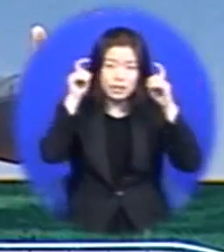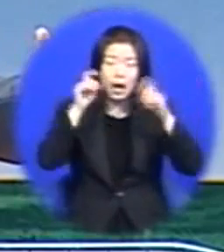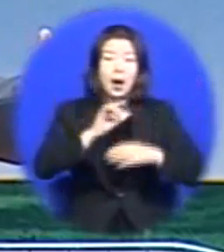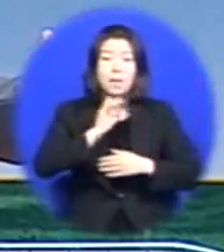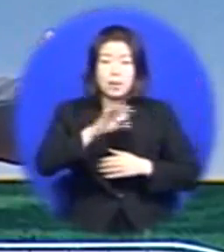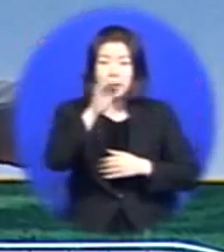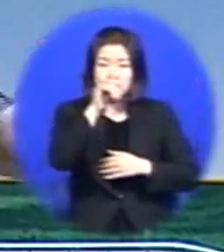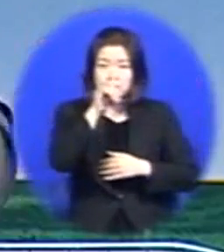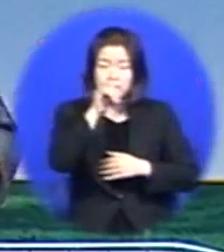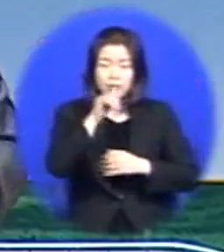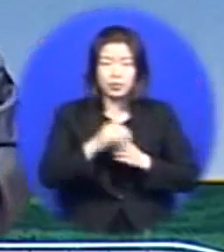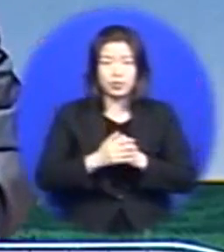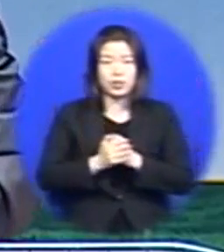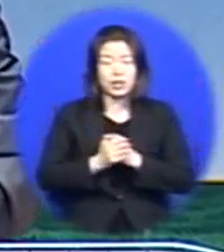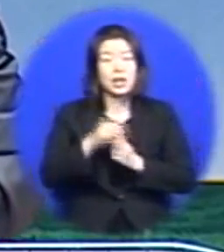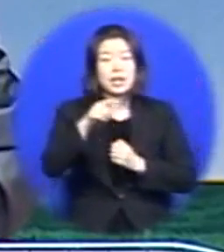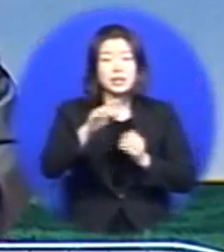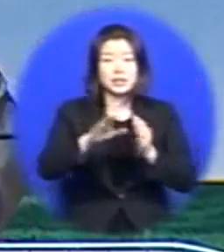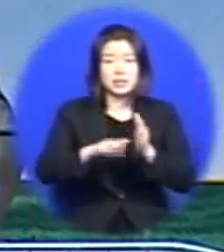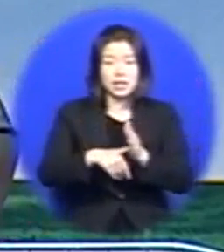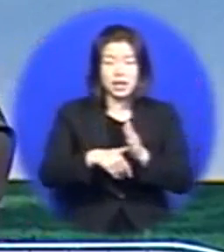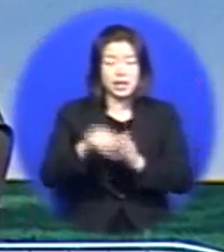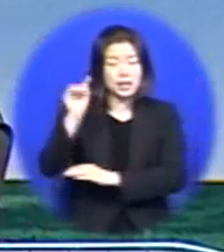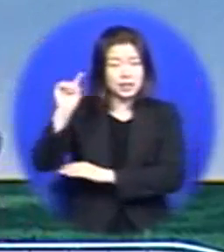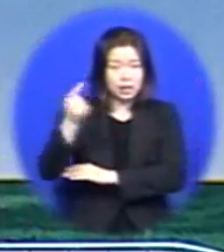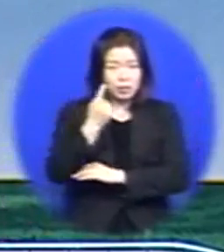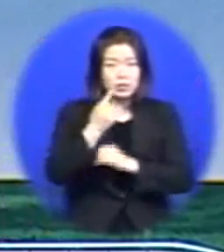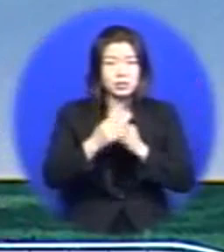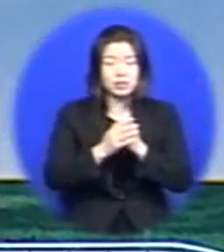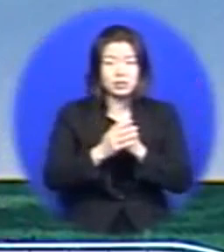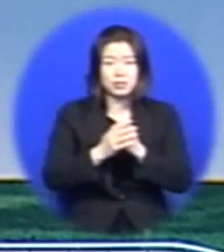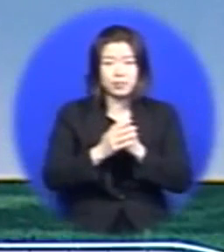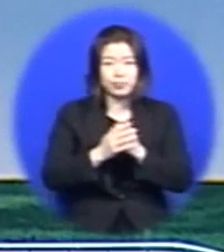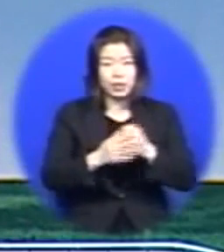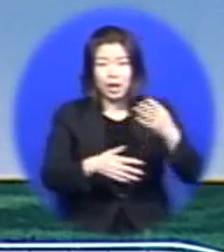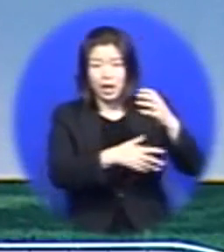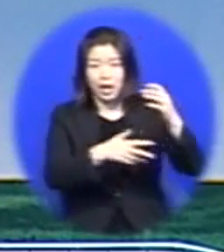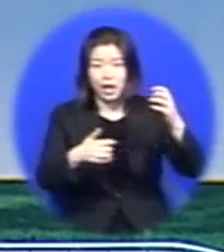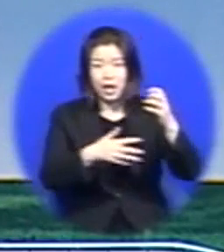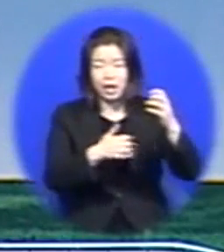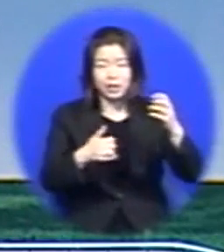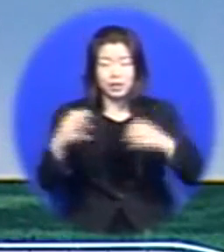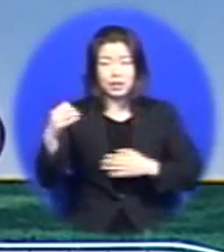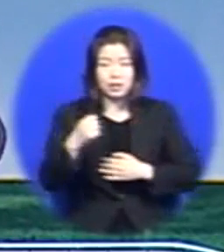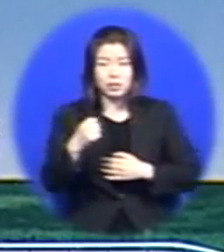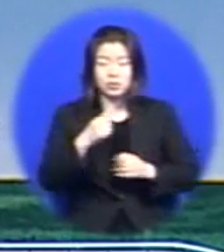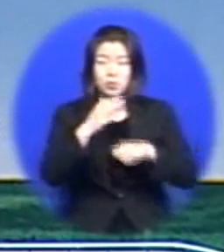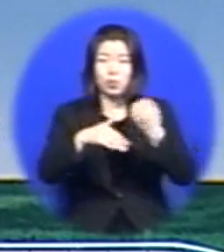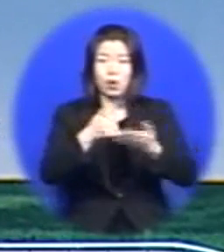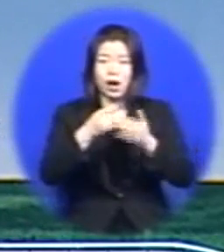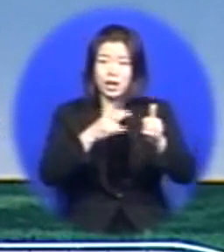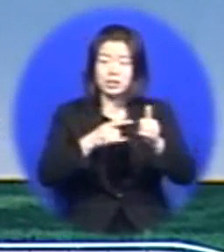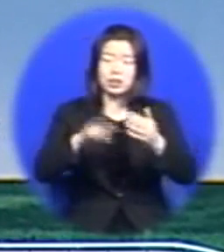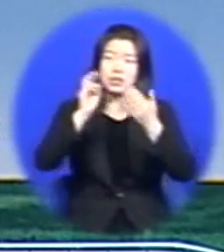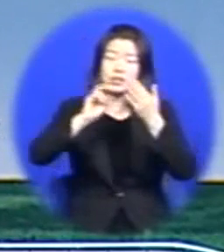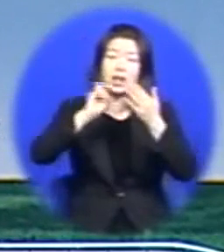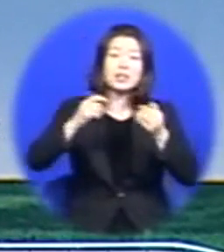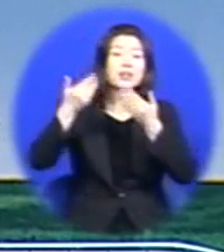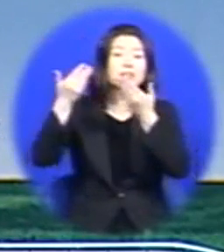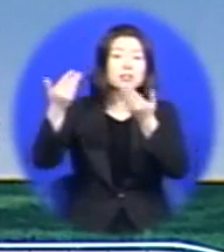없어요. 그때 다윗은 악기를 꺼내 들고 하나님께 찬양을 올렸다고